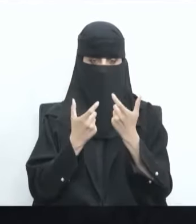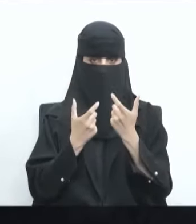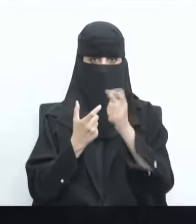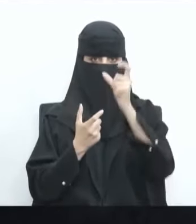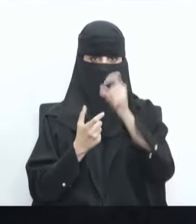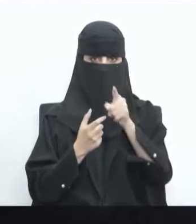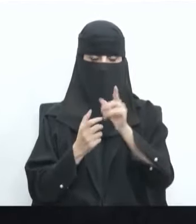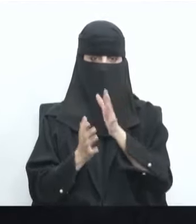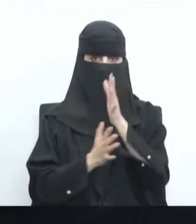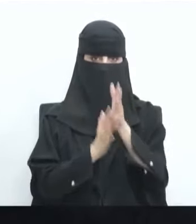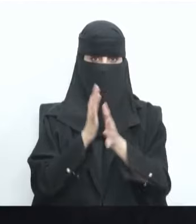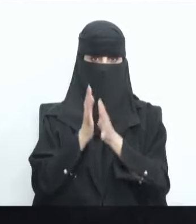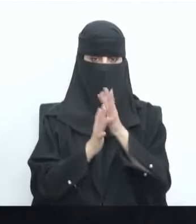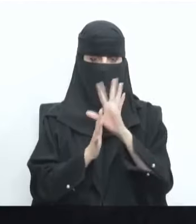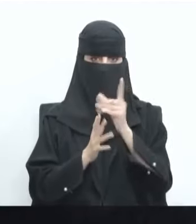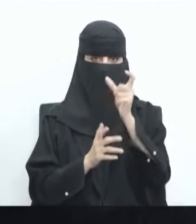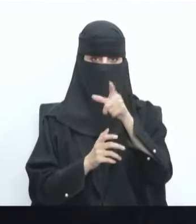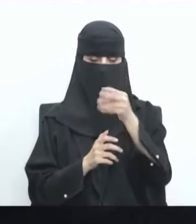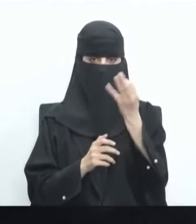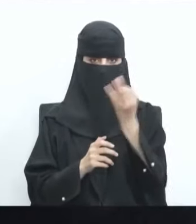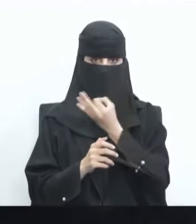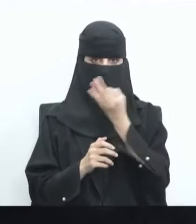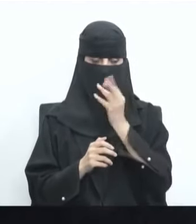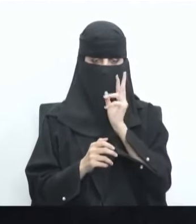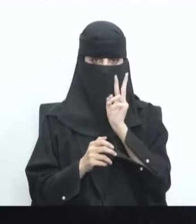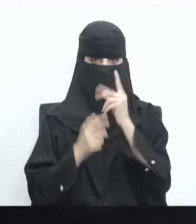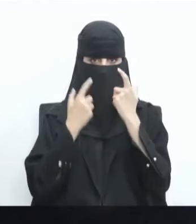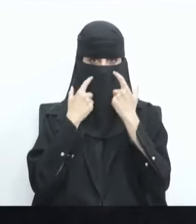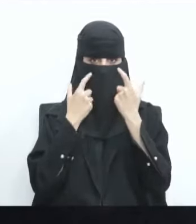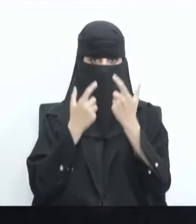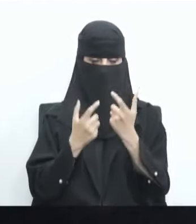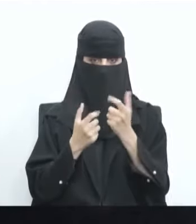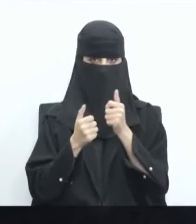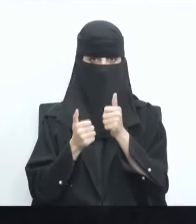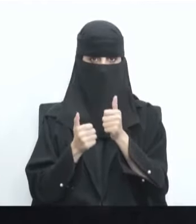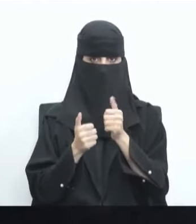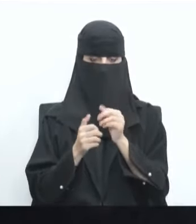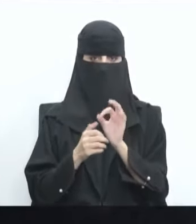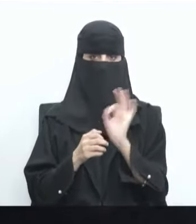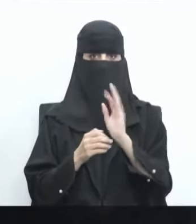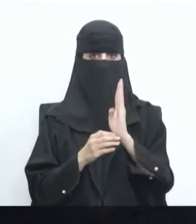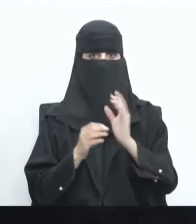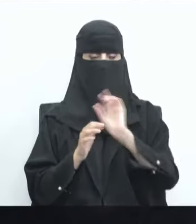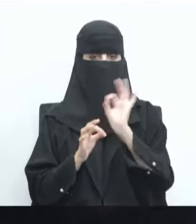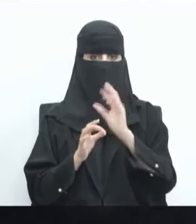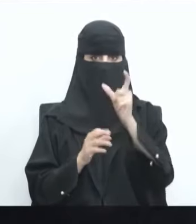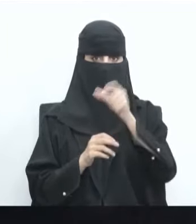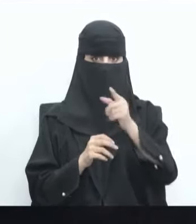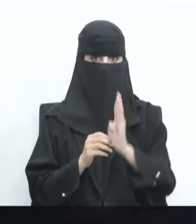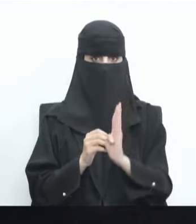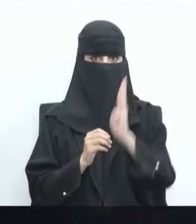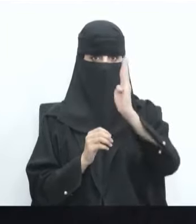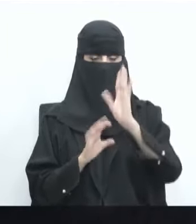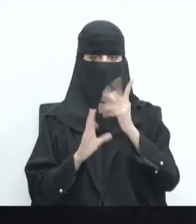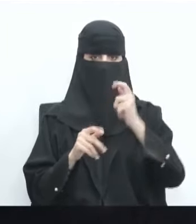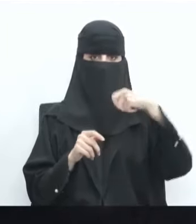للمتحدث حتى ينهي كلامه سواء كان هذا المتحدث واقفا امامك ام انك